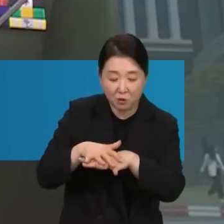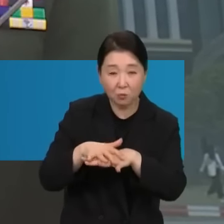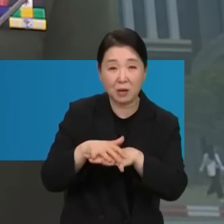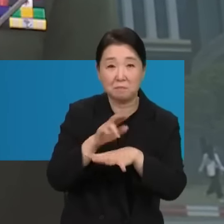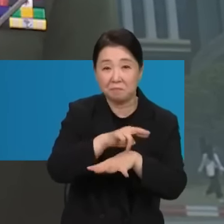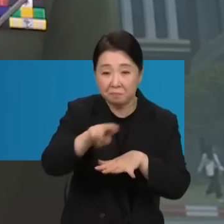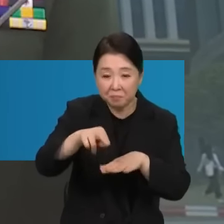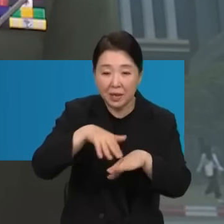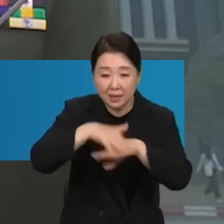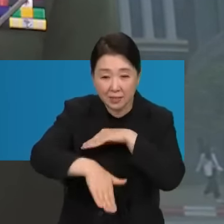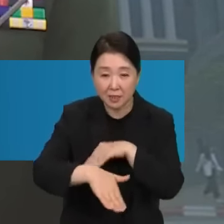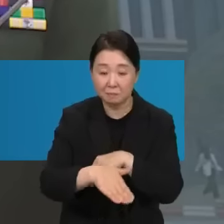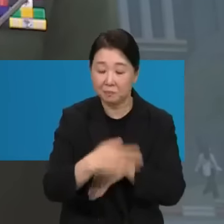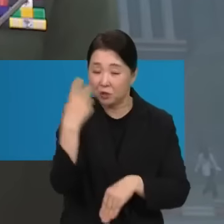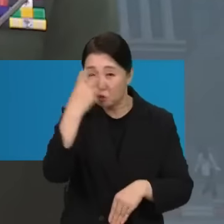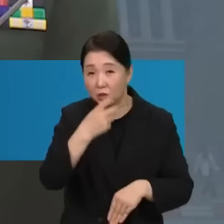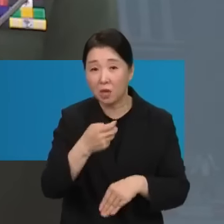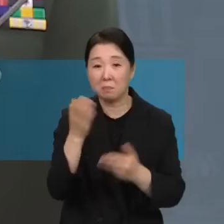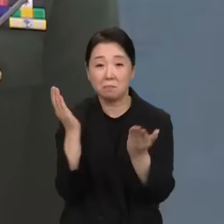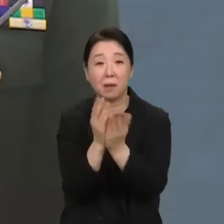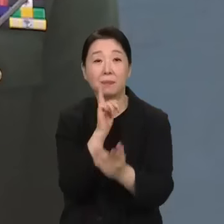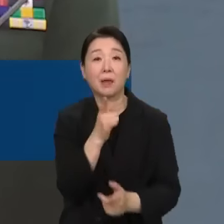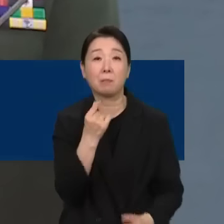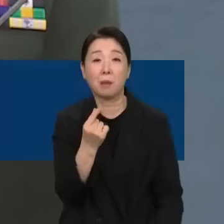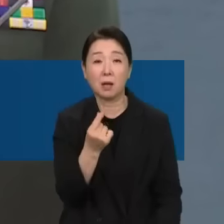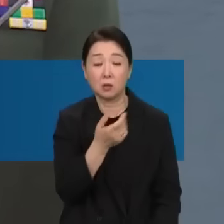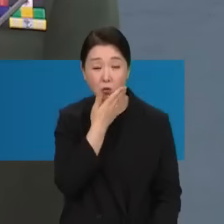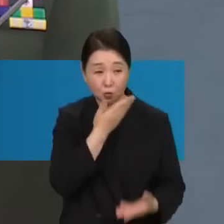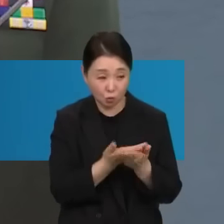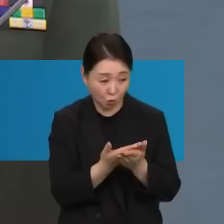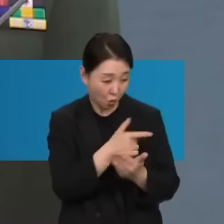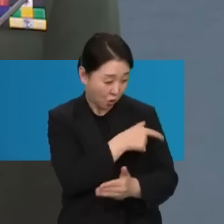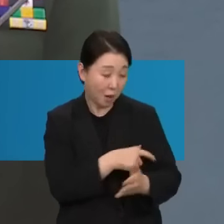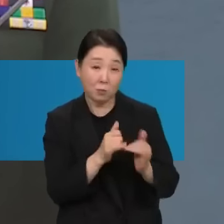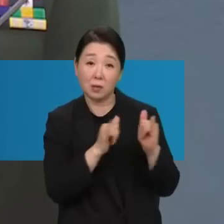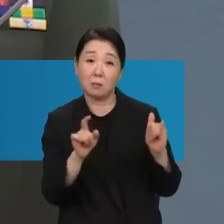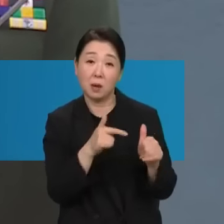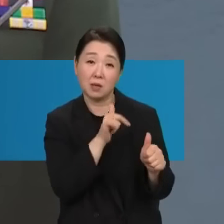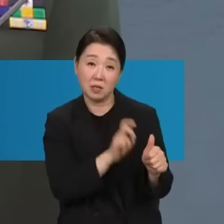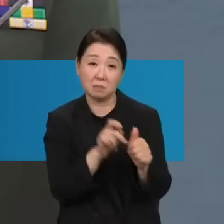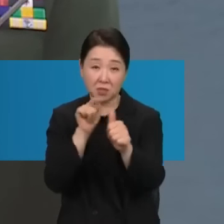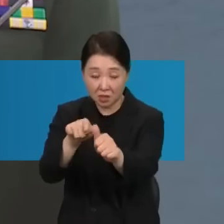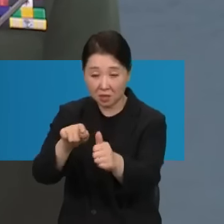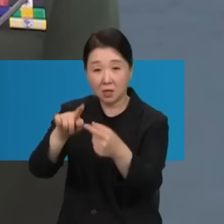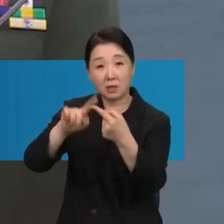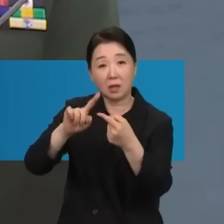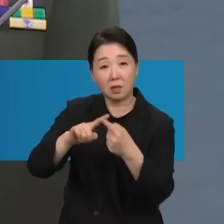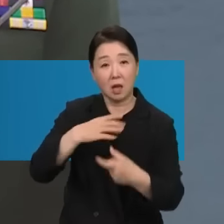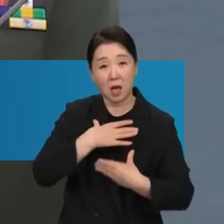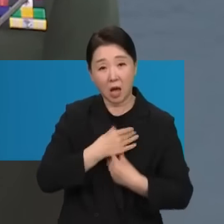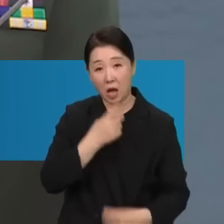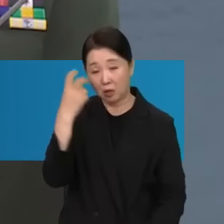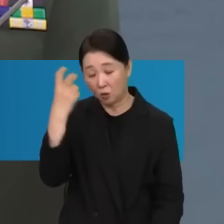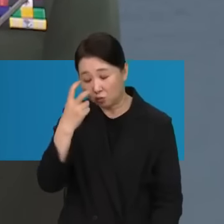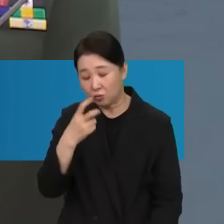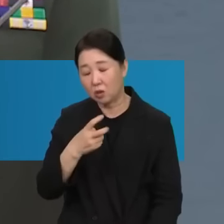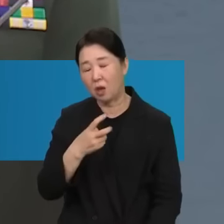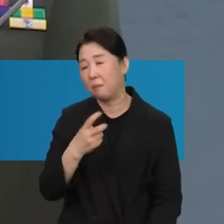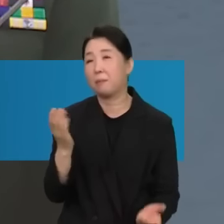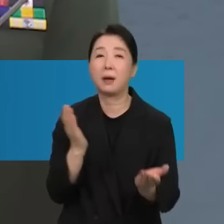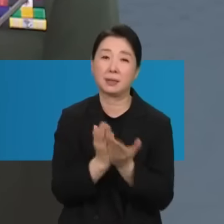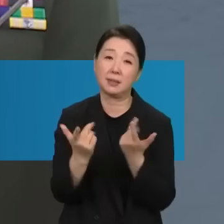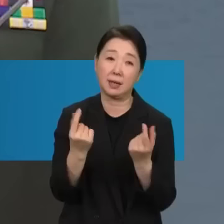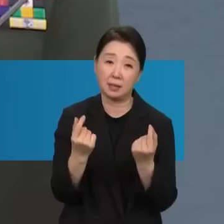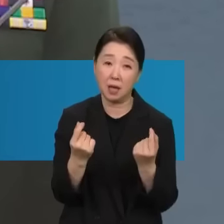거였다고 판단했습니다. 그런데 현장 주요 간부들은 임 전 사단장의 이러한 지시에 대해 안전수색과